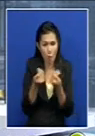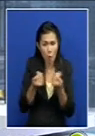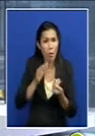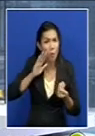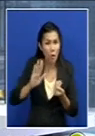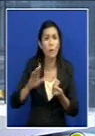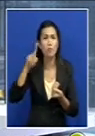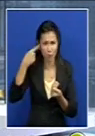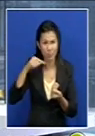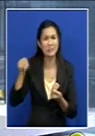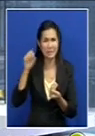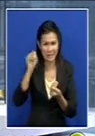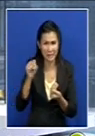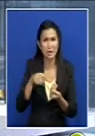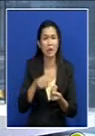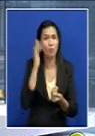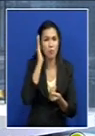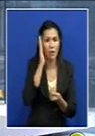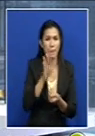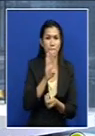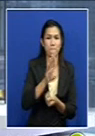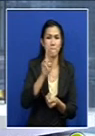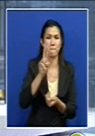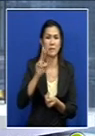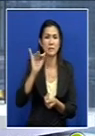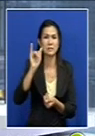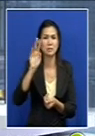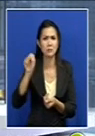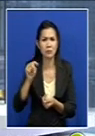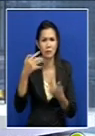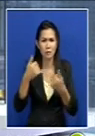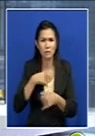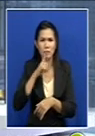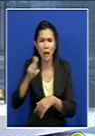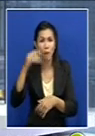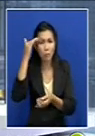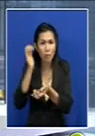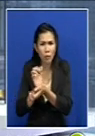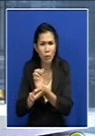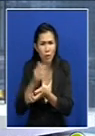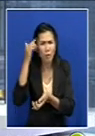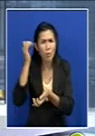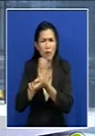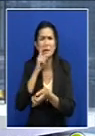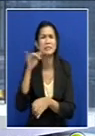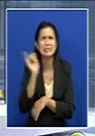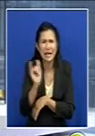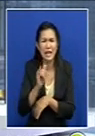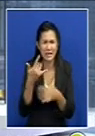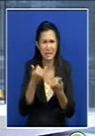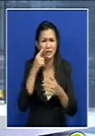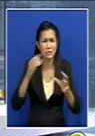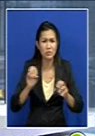กของโบรกเกอร์ท่านนี้กับพันตำรวจโทบัญญินแต่พอไปเช็คกับตำรวจตำรวจบอกว่ายังนะ คือผลเนี่ยจะออกมาเร็ว